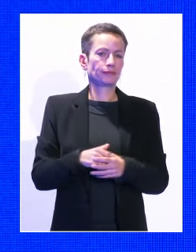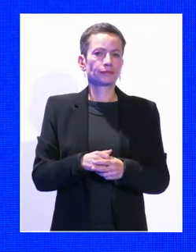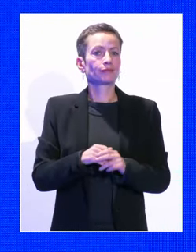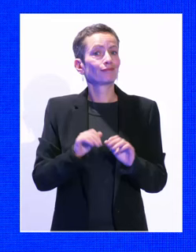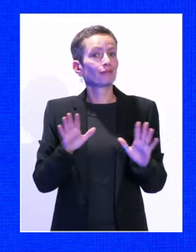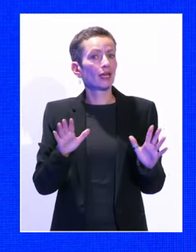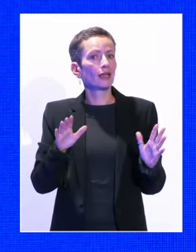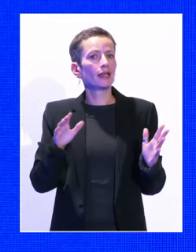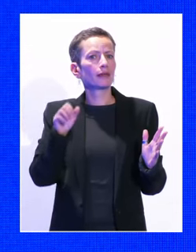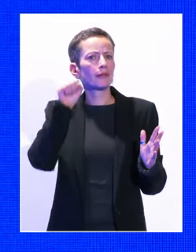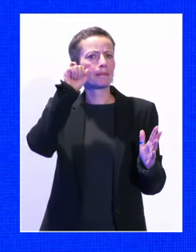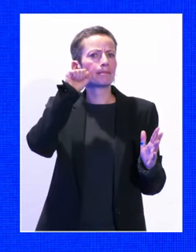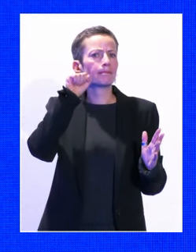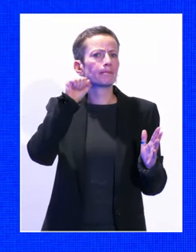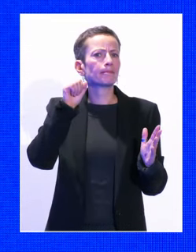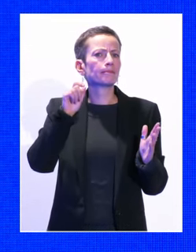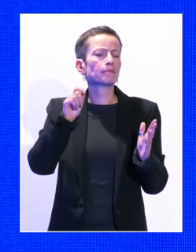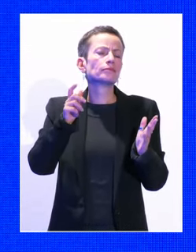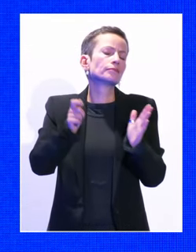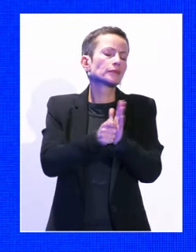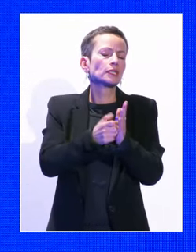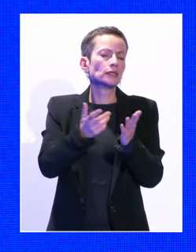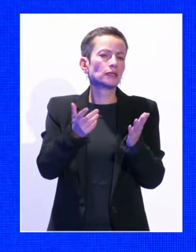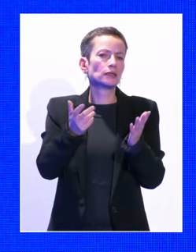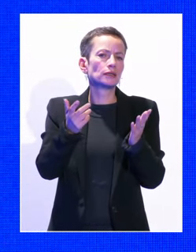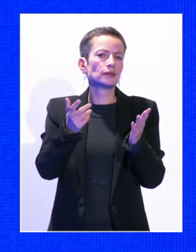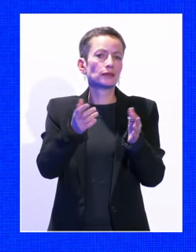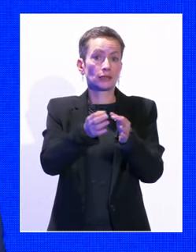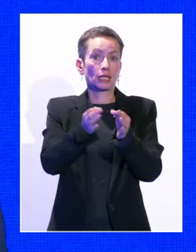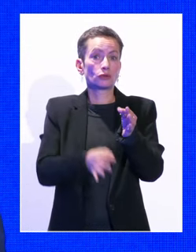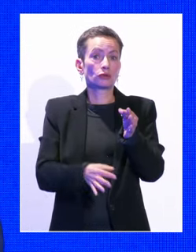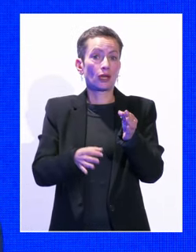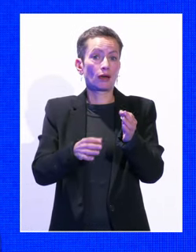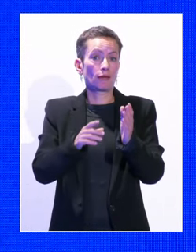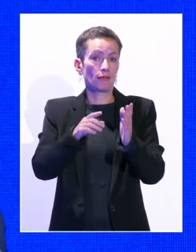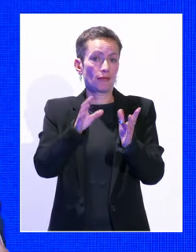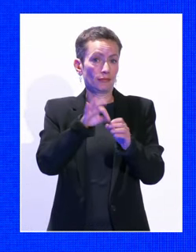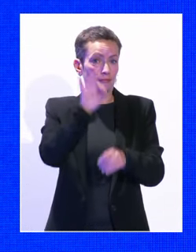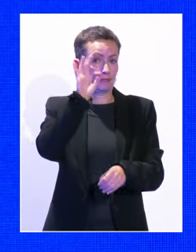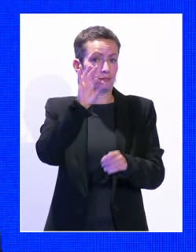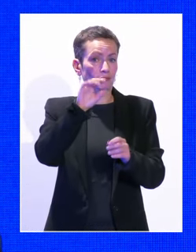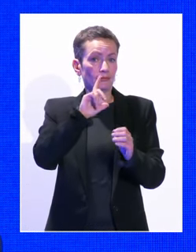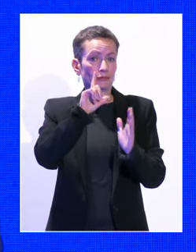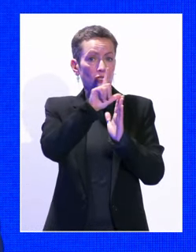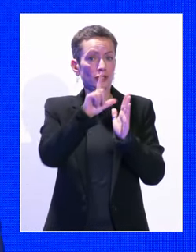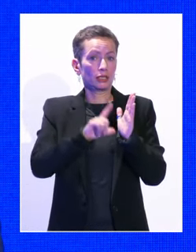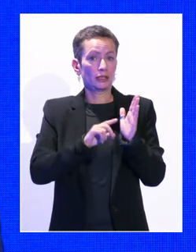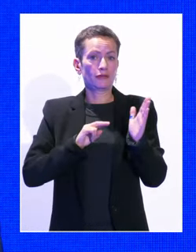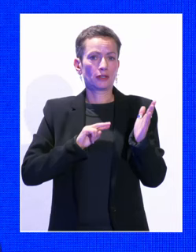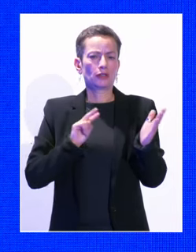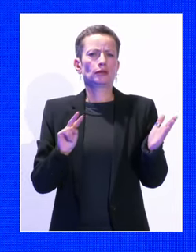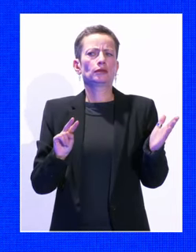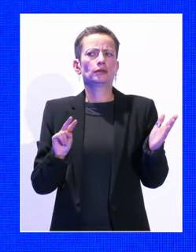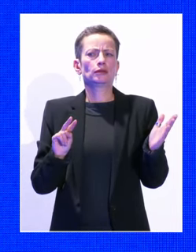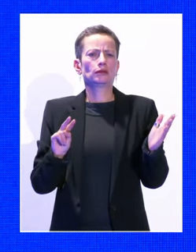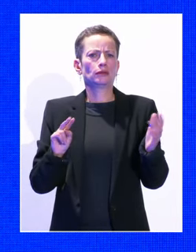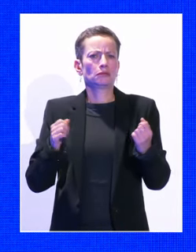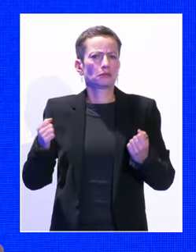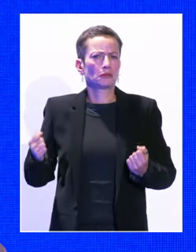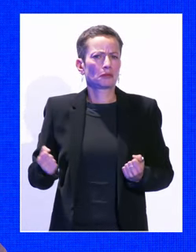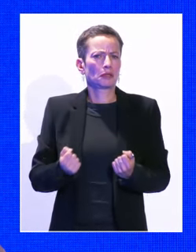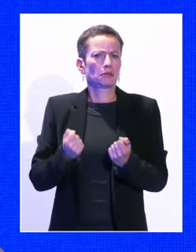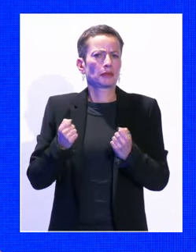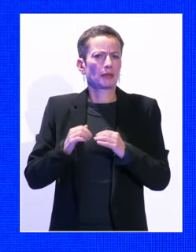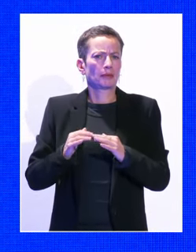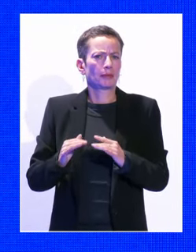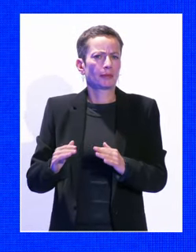Mais on a entendu à la lecture de leurs résultats beaucoup de propagande, beaucoup de